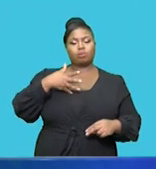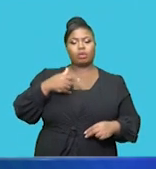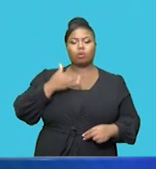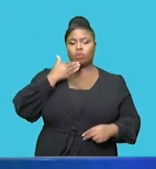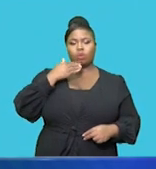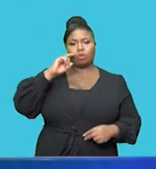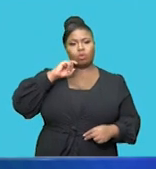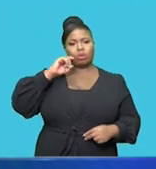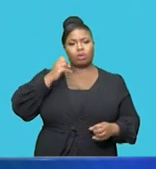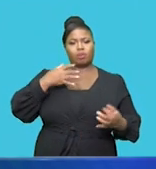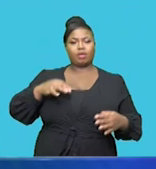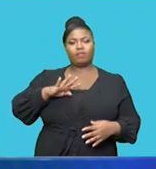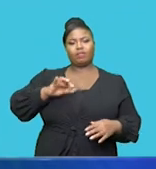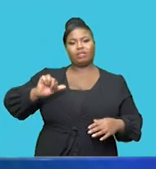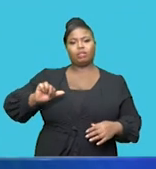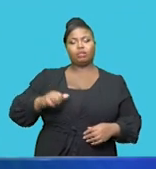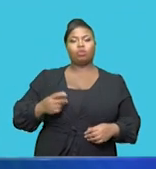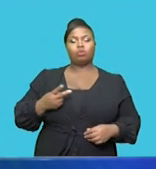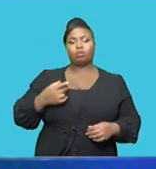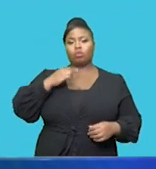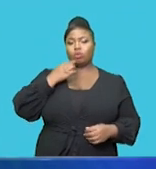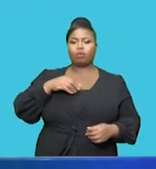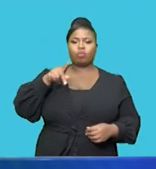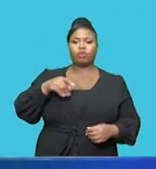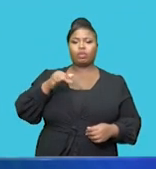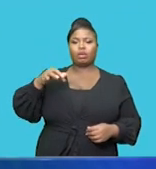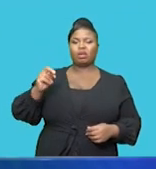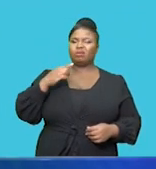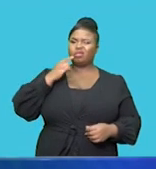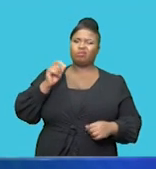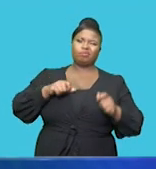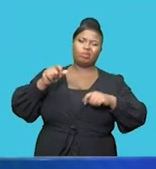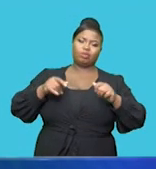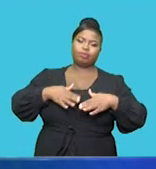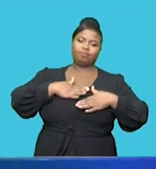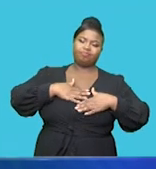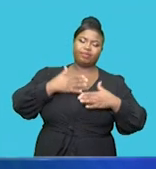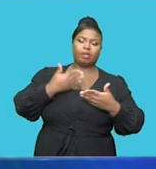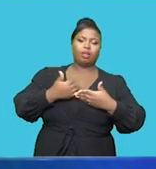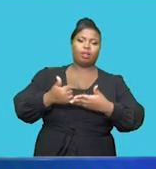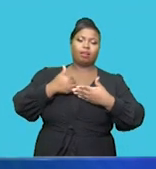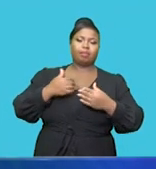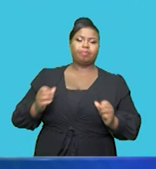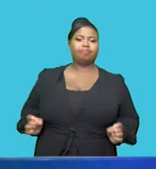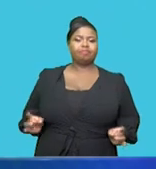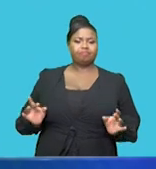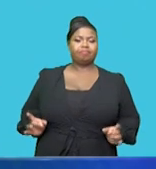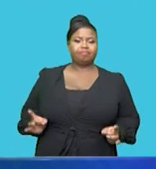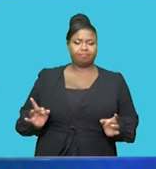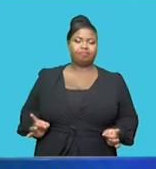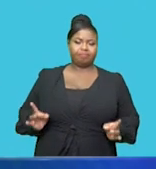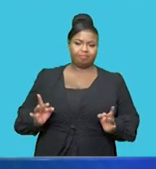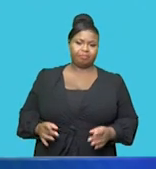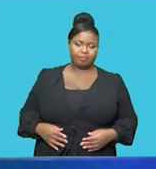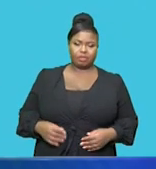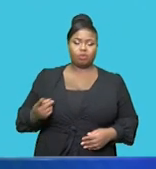anesposo butala wase protiakleni oa etwenga na upina umsa mario lungleo kuba amwe denge stulo esna mavili pakat kwezi nye izindom